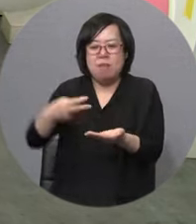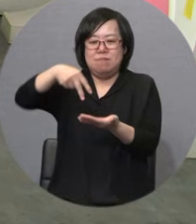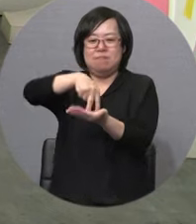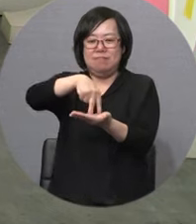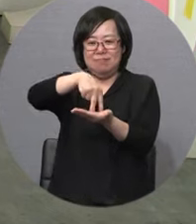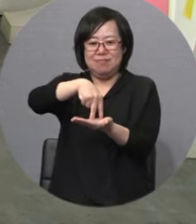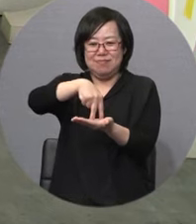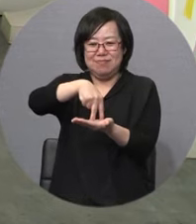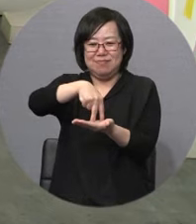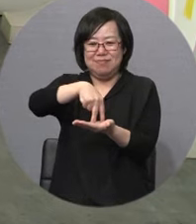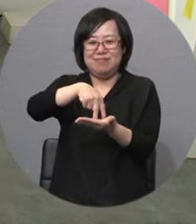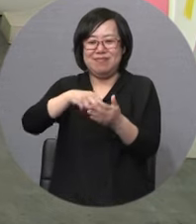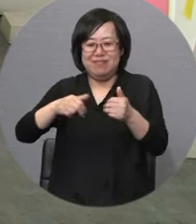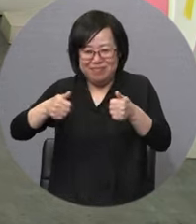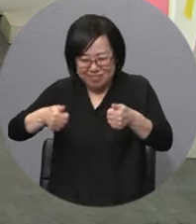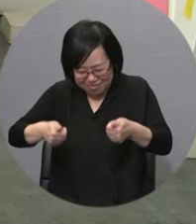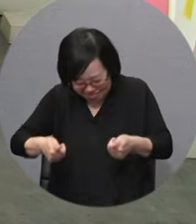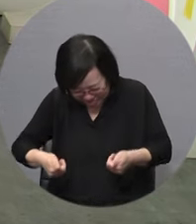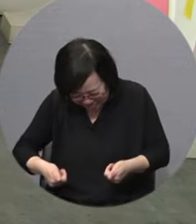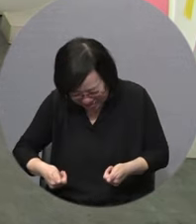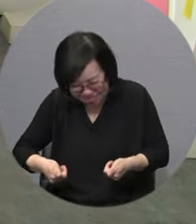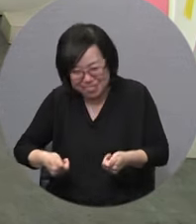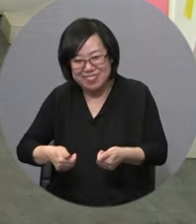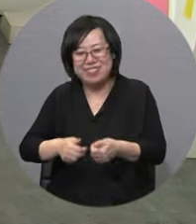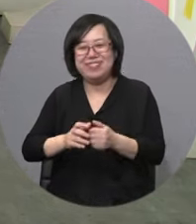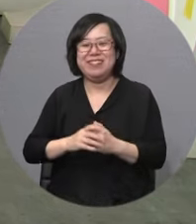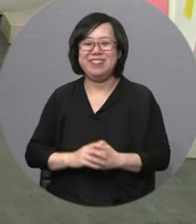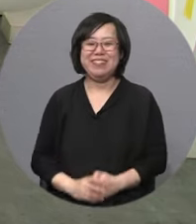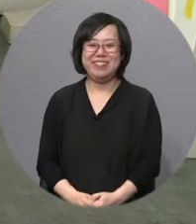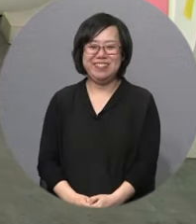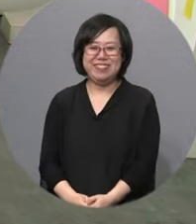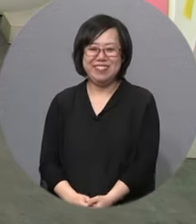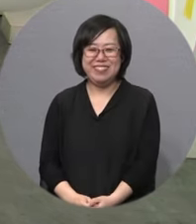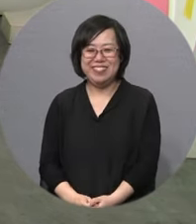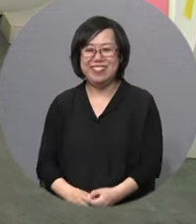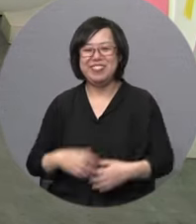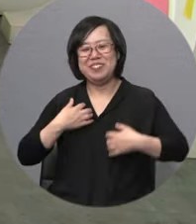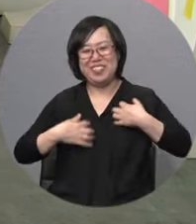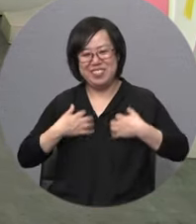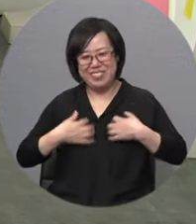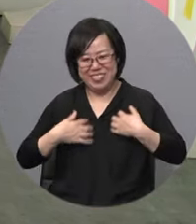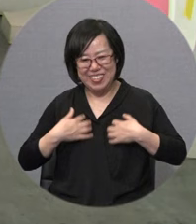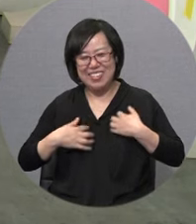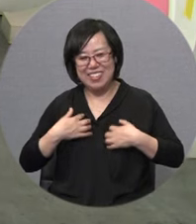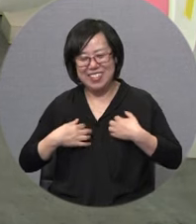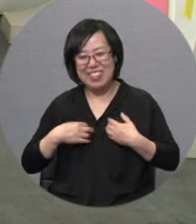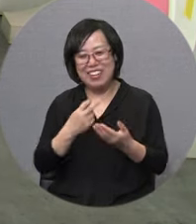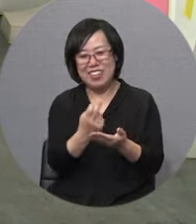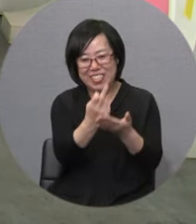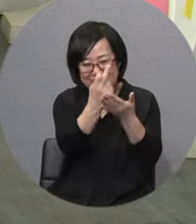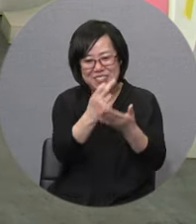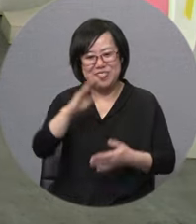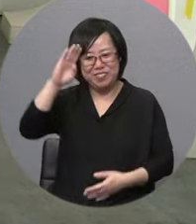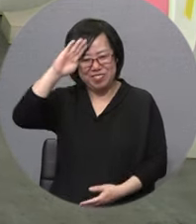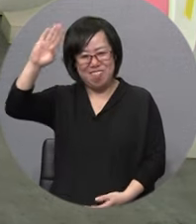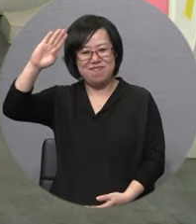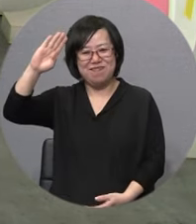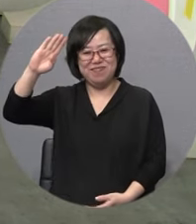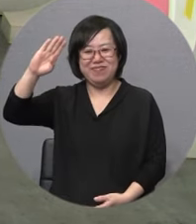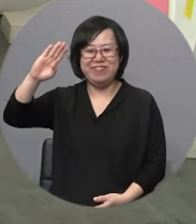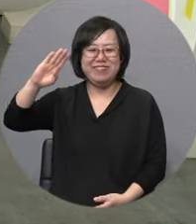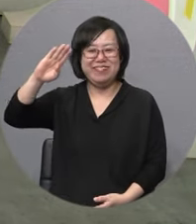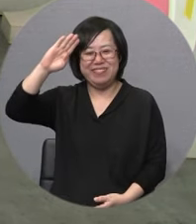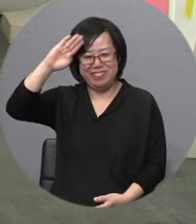저는 드림. 인사드려야 돼. 차려 경례. 경례. 반갑습니다, 형님. 반갑습니다. 네.